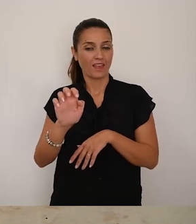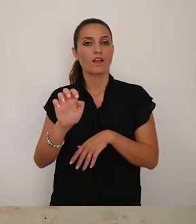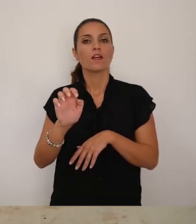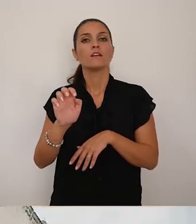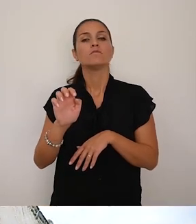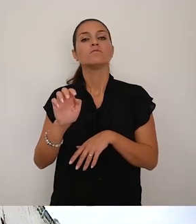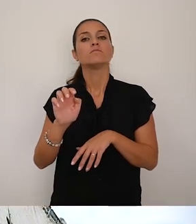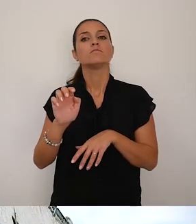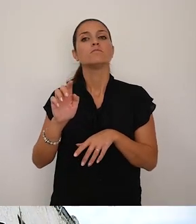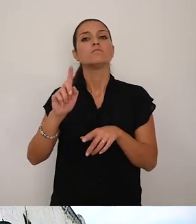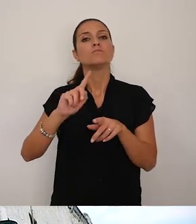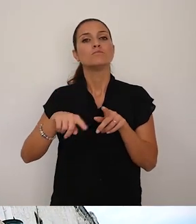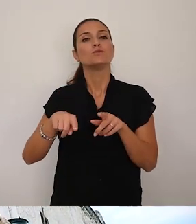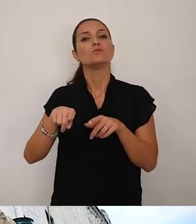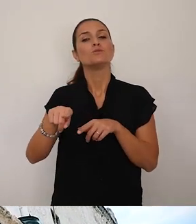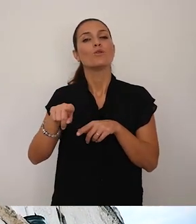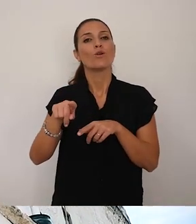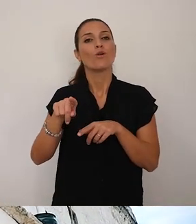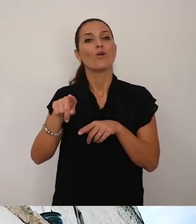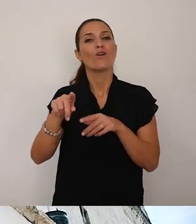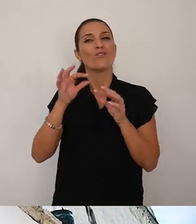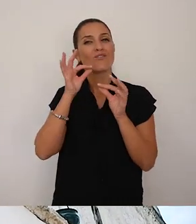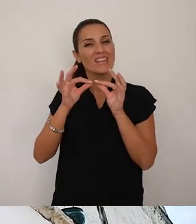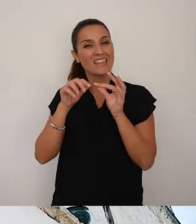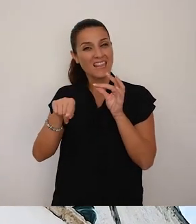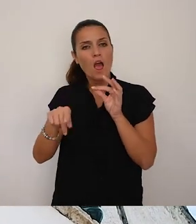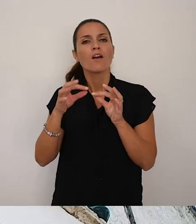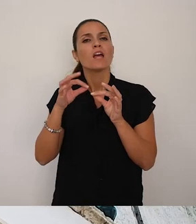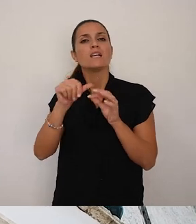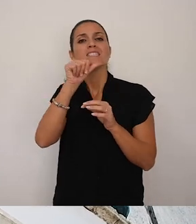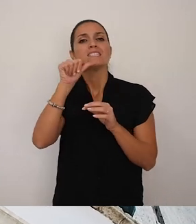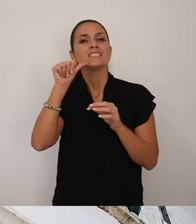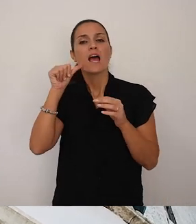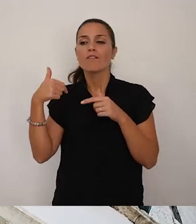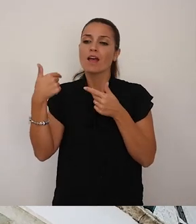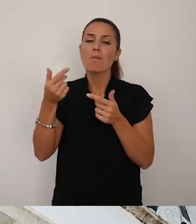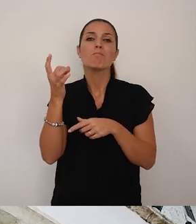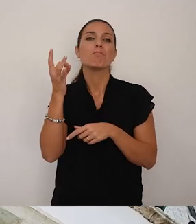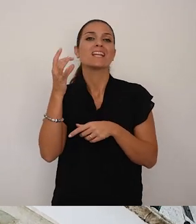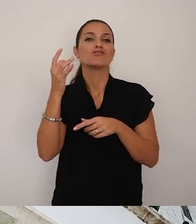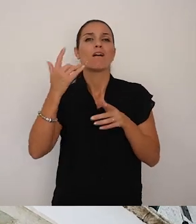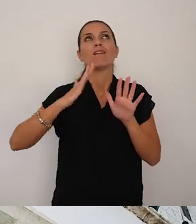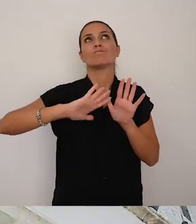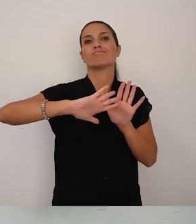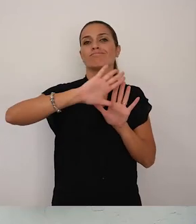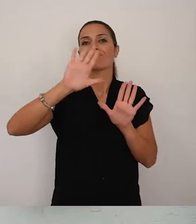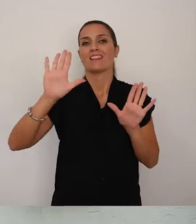case a corte e di caratteristici mignani, realizzati un tempo per impreziosire gli edifici